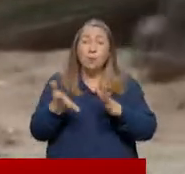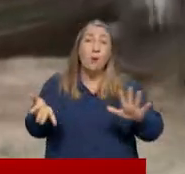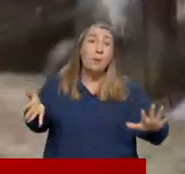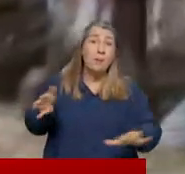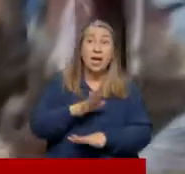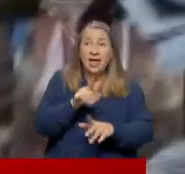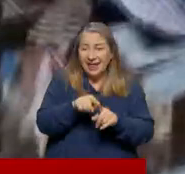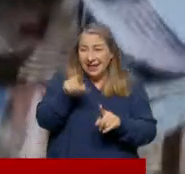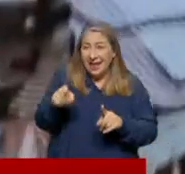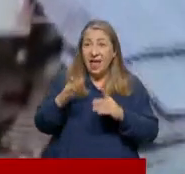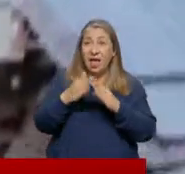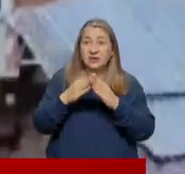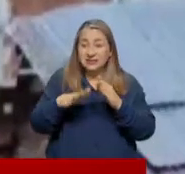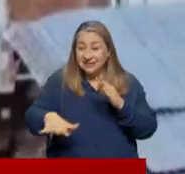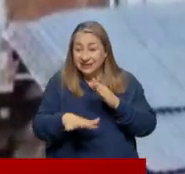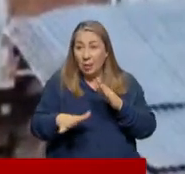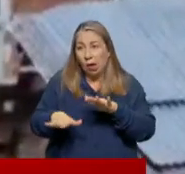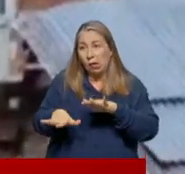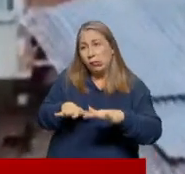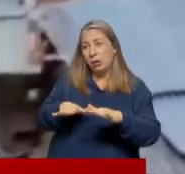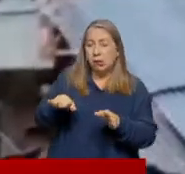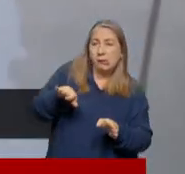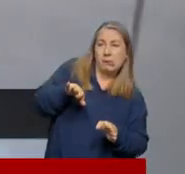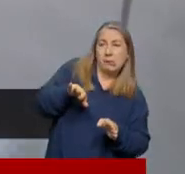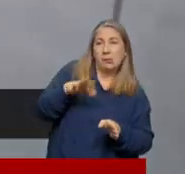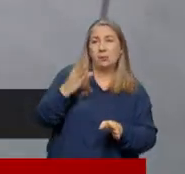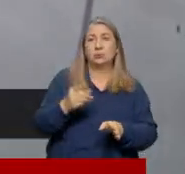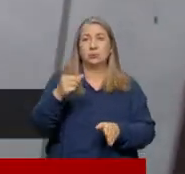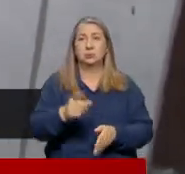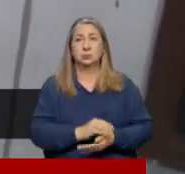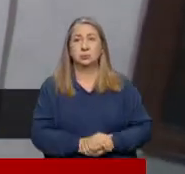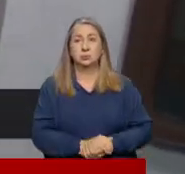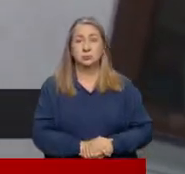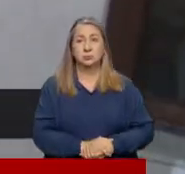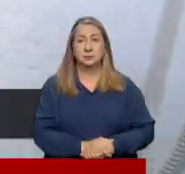yıkılırken bitişiğindeki bina zeminin kaymasıyla yan yattık